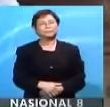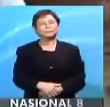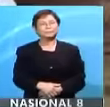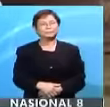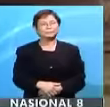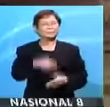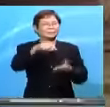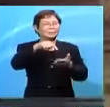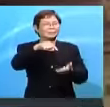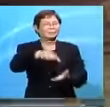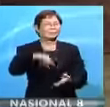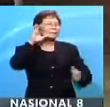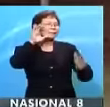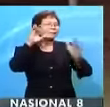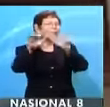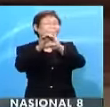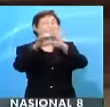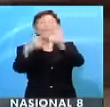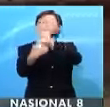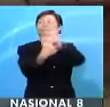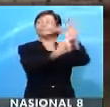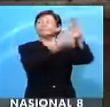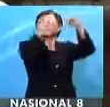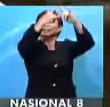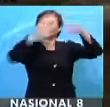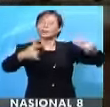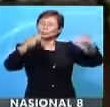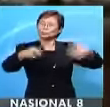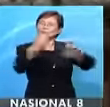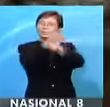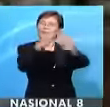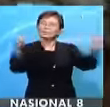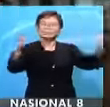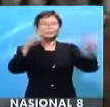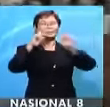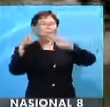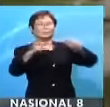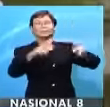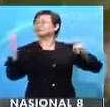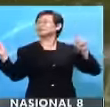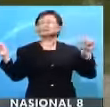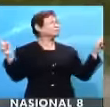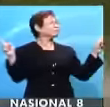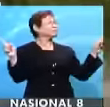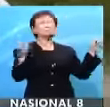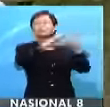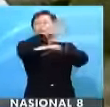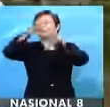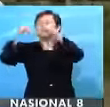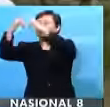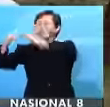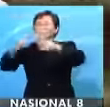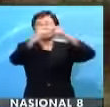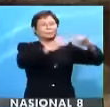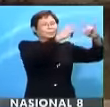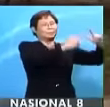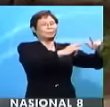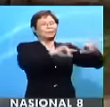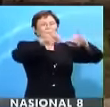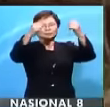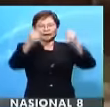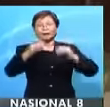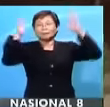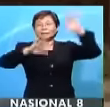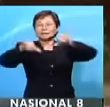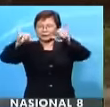Baik, inilah dia gambaran khemah-khemah yang telah pun siap dipasang sepenuhnya. Sebenarnya kalau anda saksikan kiri dan kanan, inilah khemah-khemah jemaah Malaysia yang akan mereka